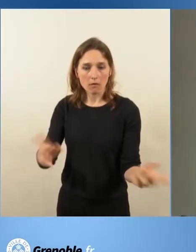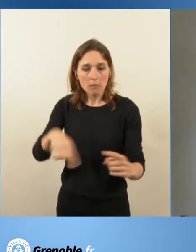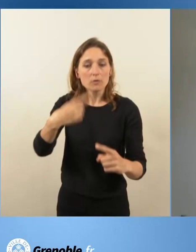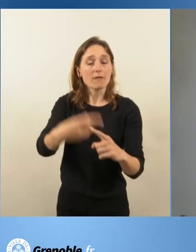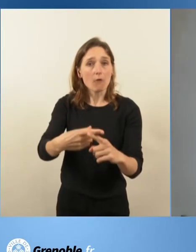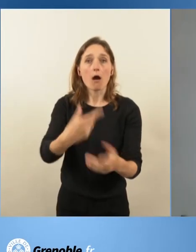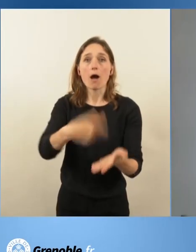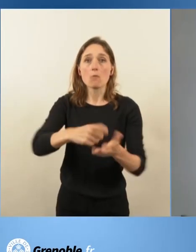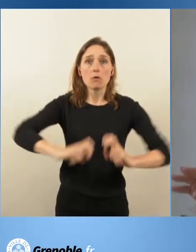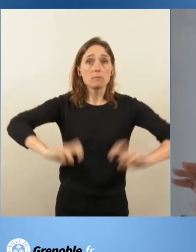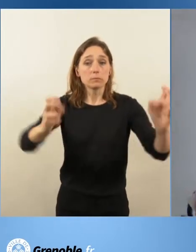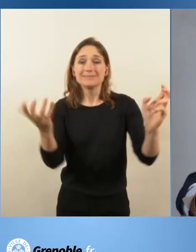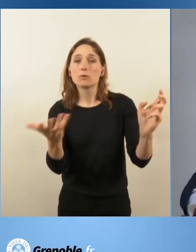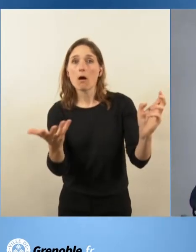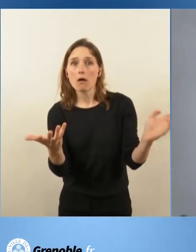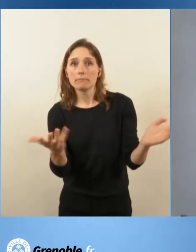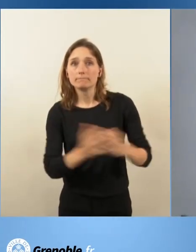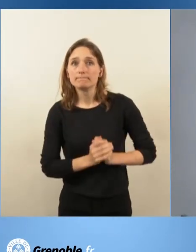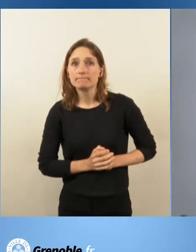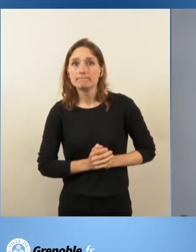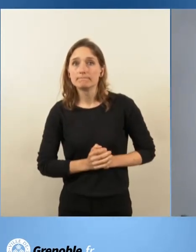augmentation d'impôt que vous prévoyez merci